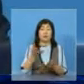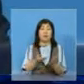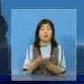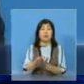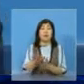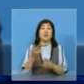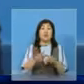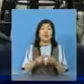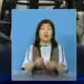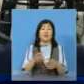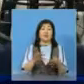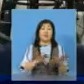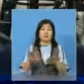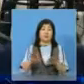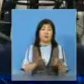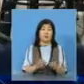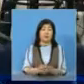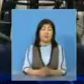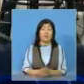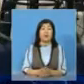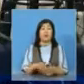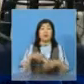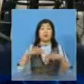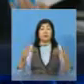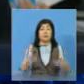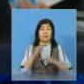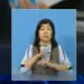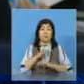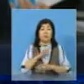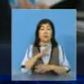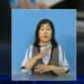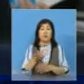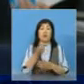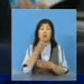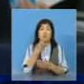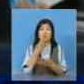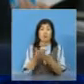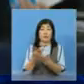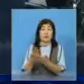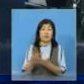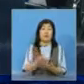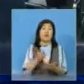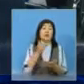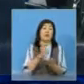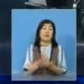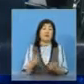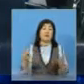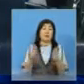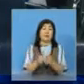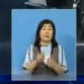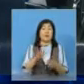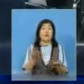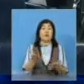Это очень большие средства. За короткое время проделана большая работа. По всем направлениям замечены хорошие показатели. При этом главное – сближение между властью